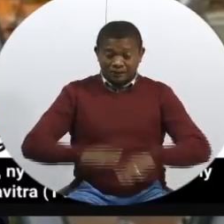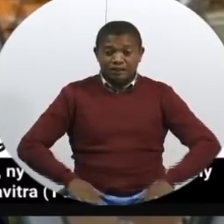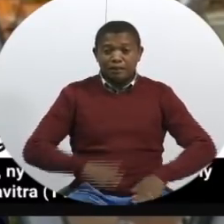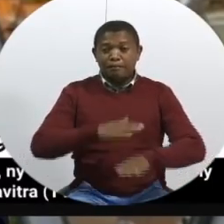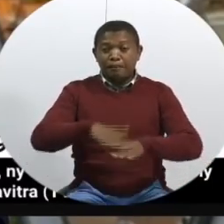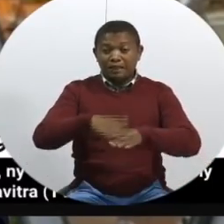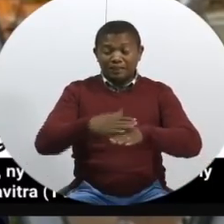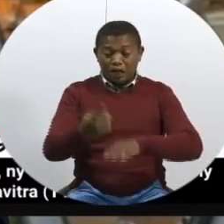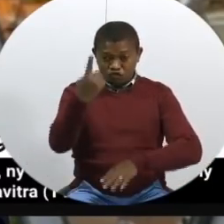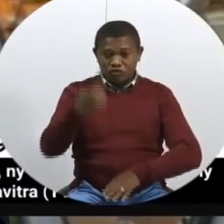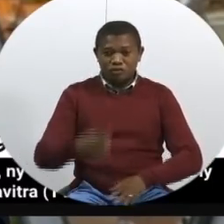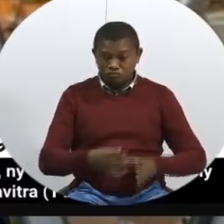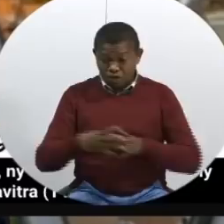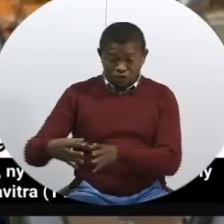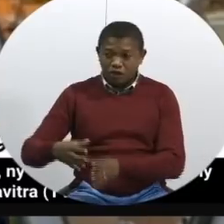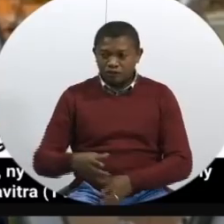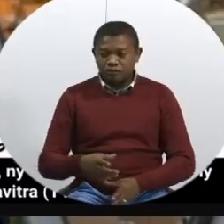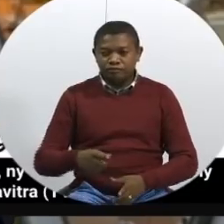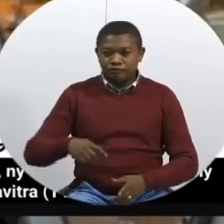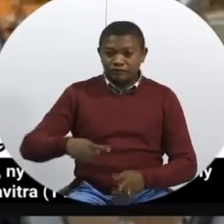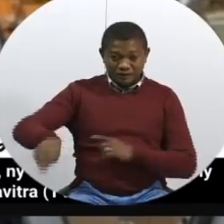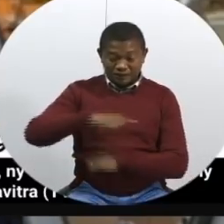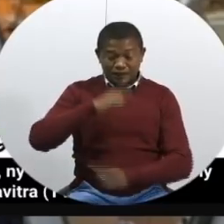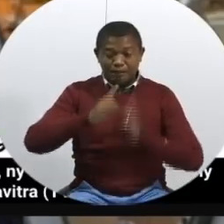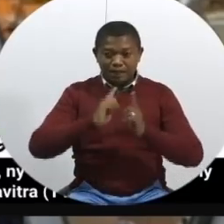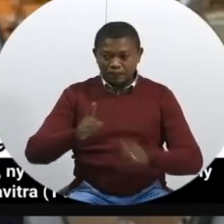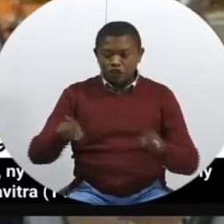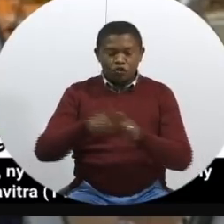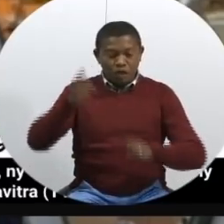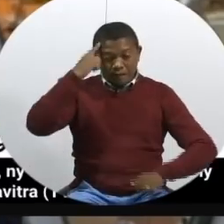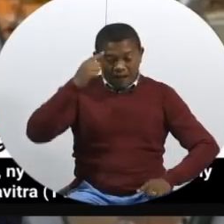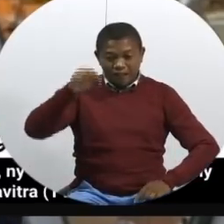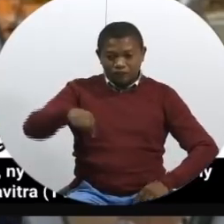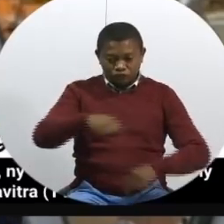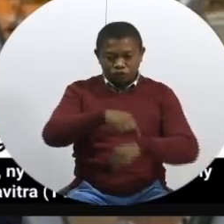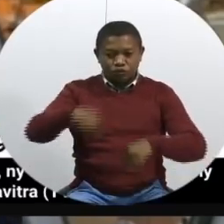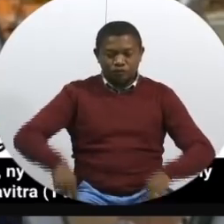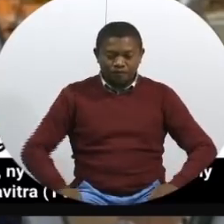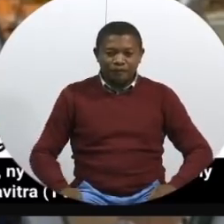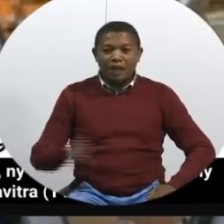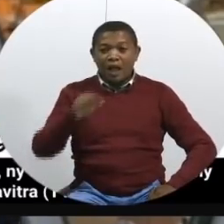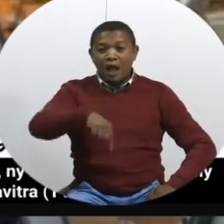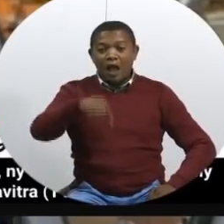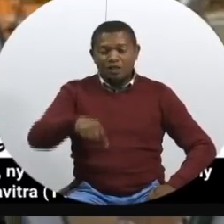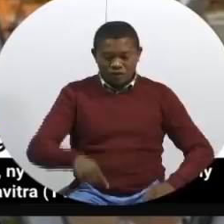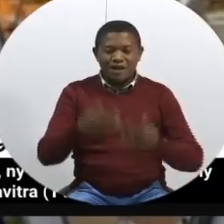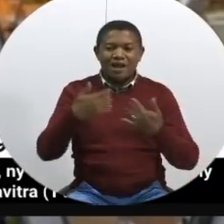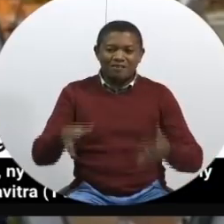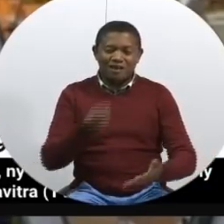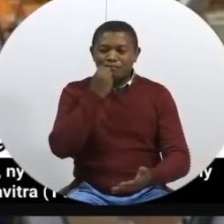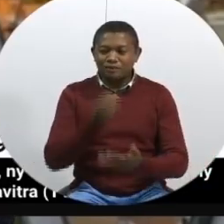manokana no dinihana sy no fantatra ankehitriny a dia androany zany dia afaka lazaina